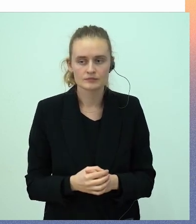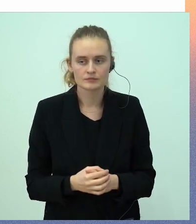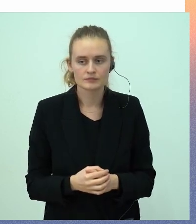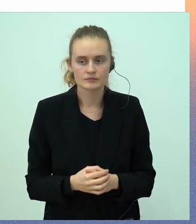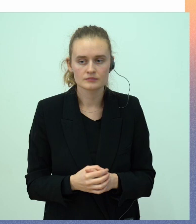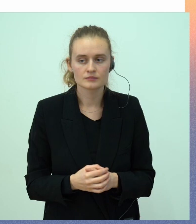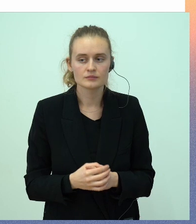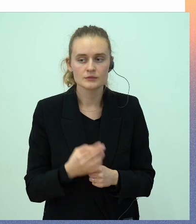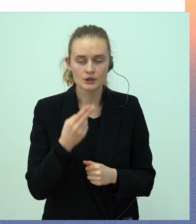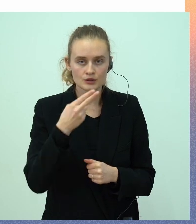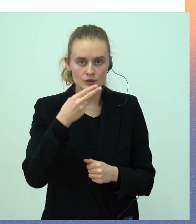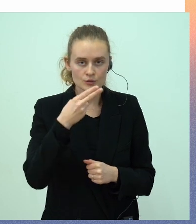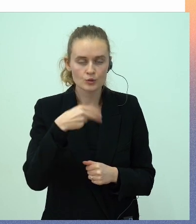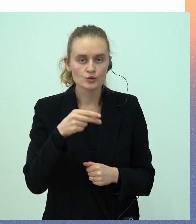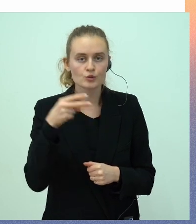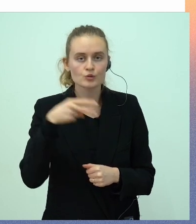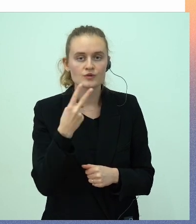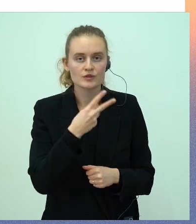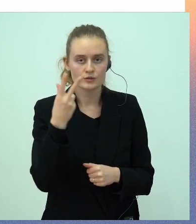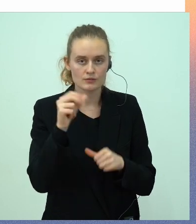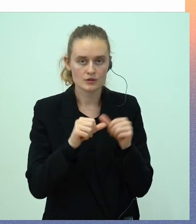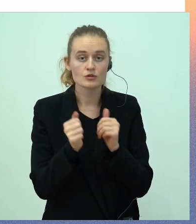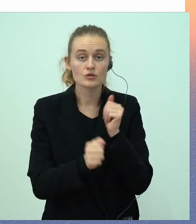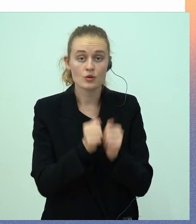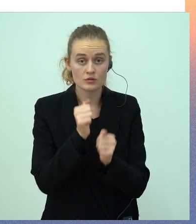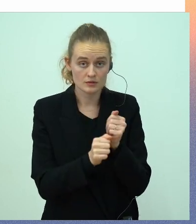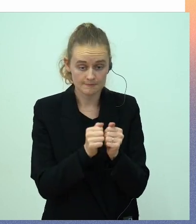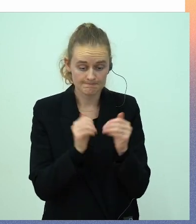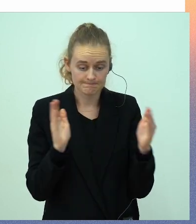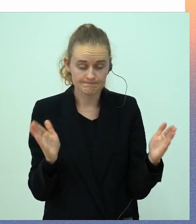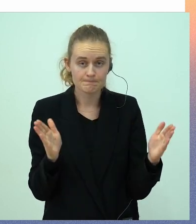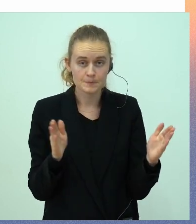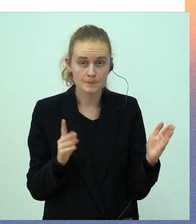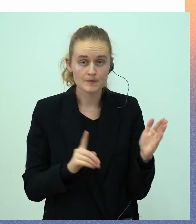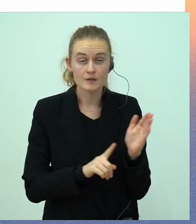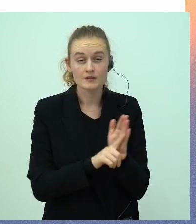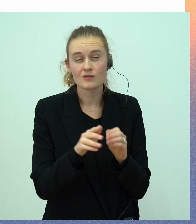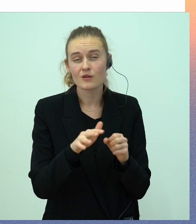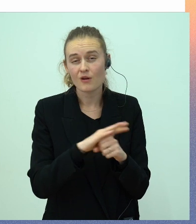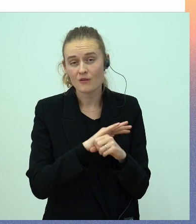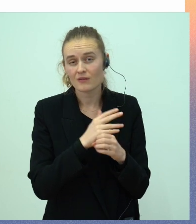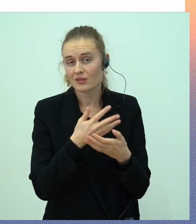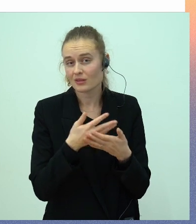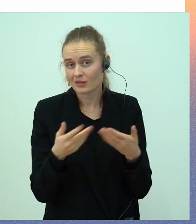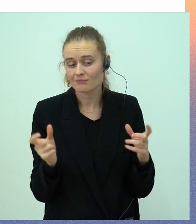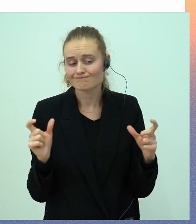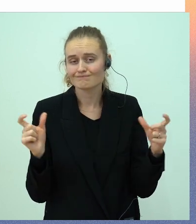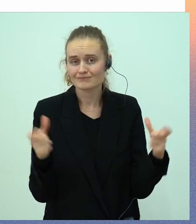Nuo 2020 metų sausio mėnesio, prasidėjus COVID pandemijai,